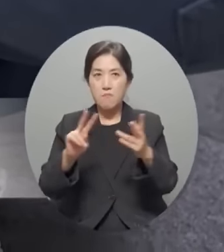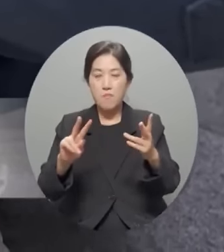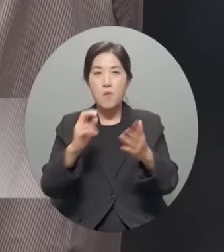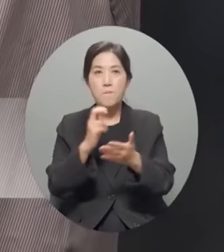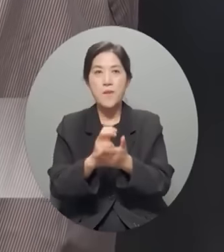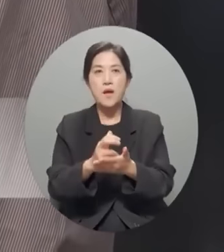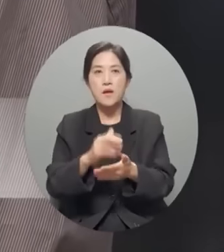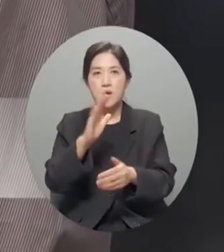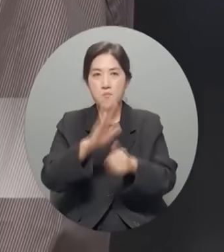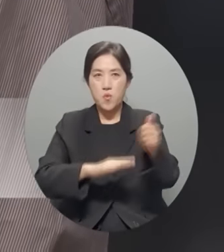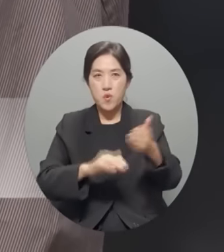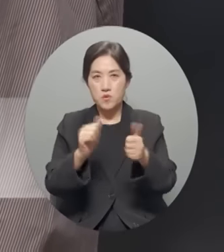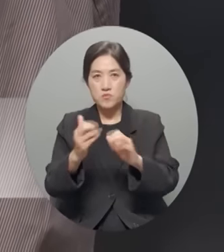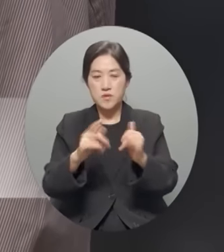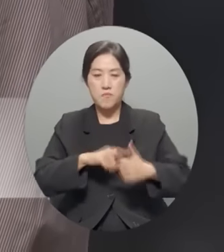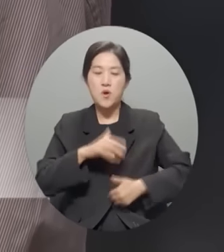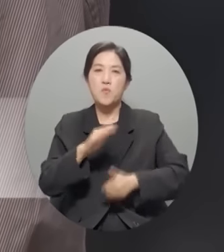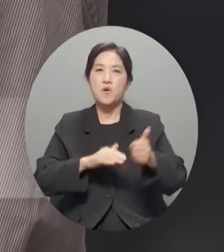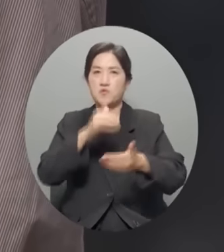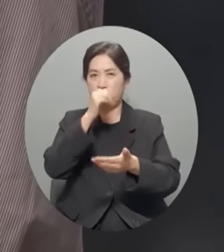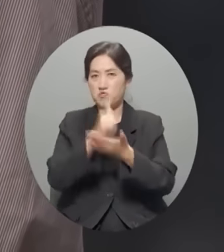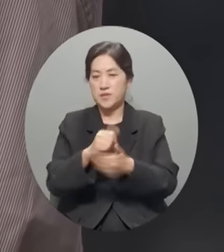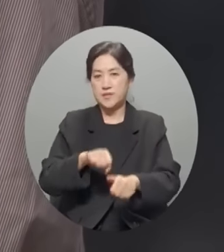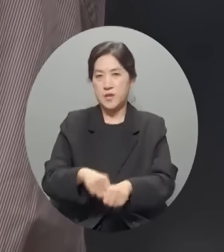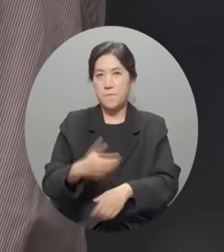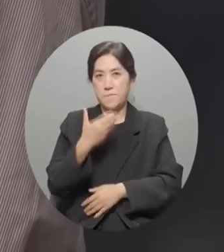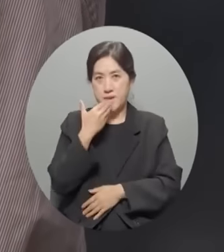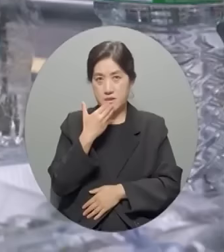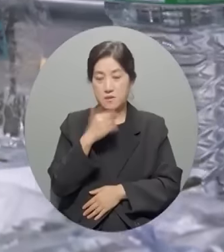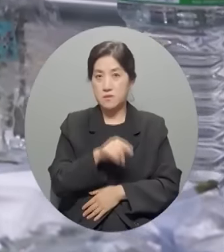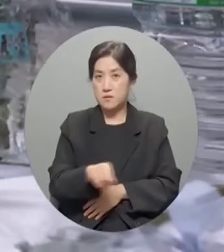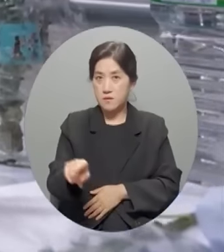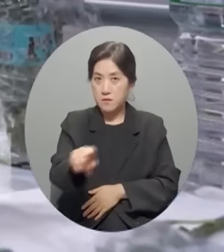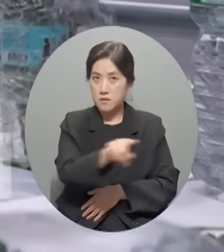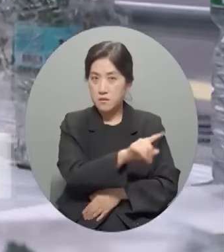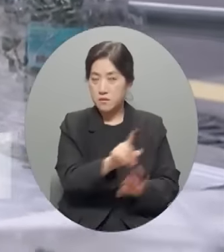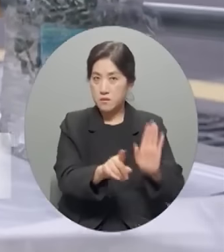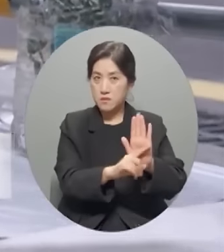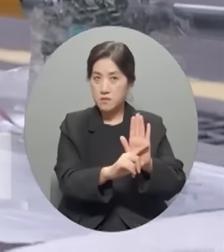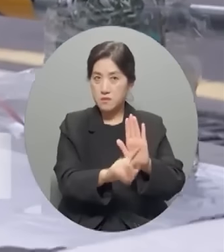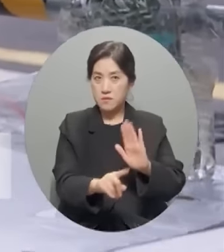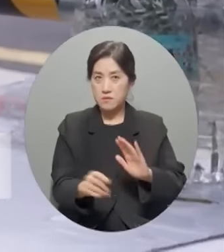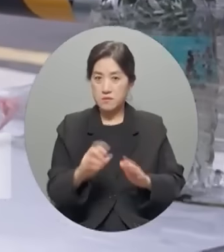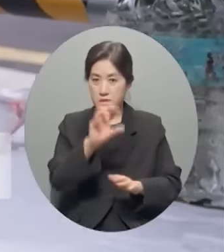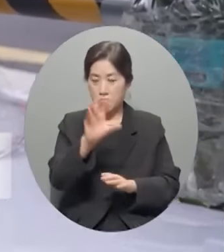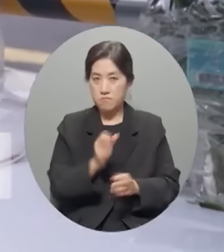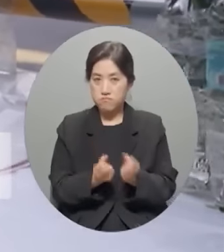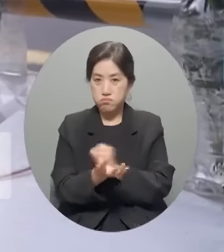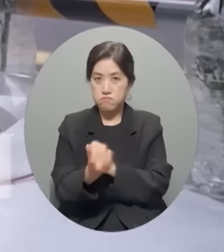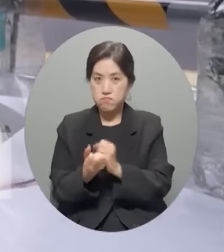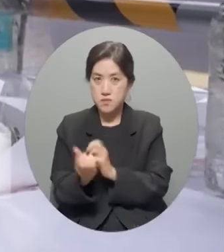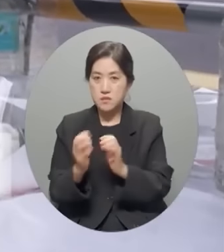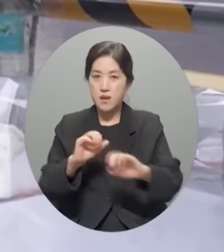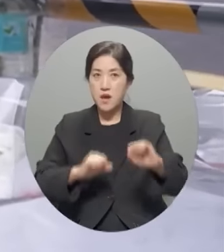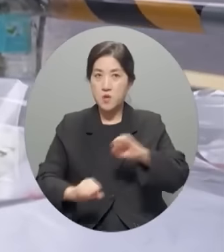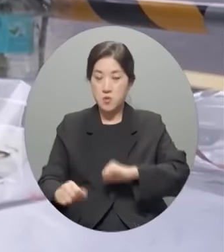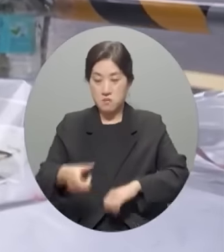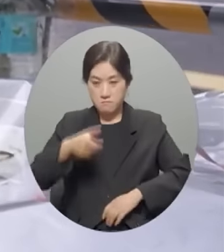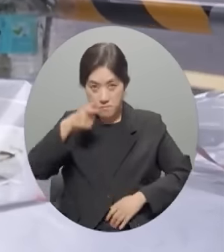모욕죄와 사자 명예훼손죄 등에 의해 처벌될 수 있다며 이러한 게시글을 반복 유포 게시하는 행위 등이